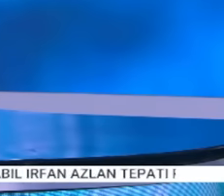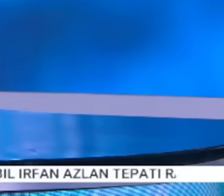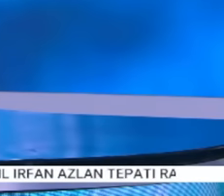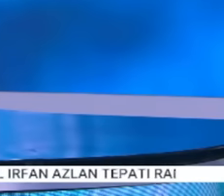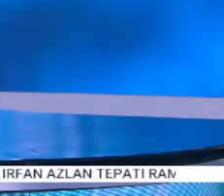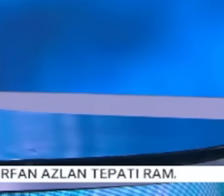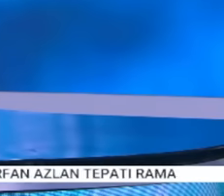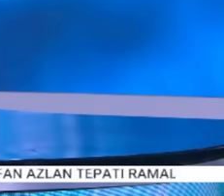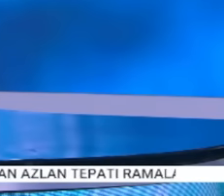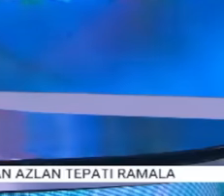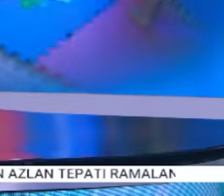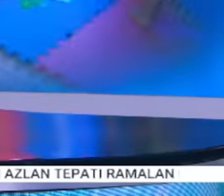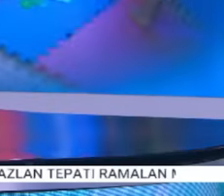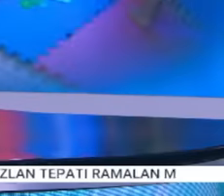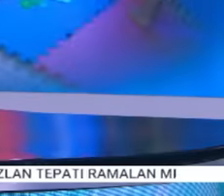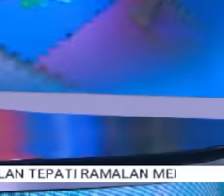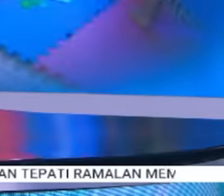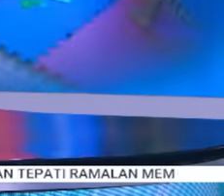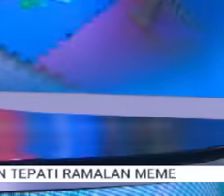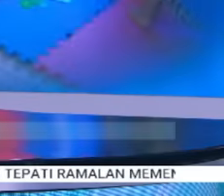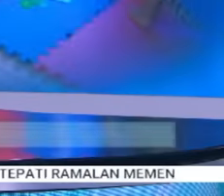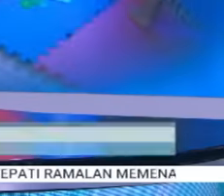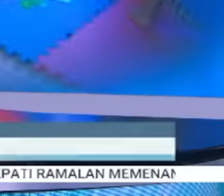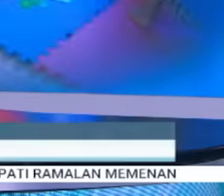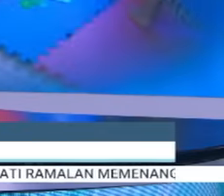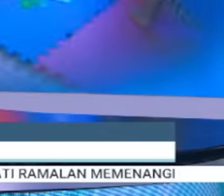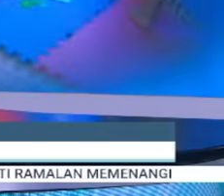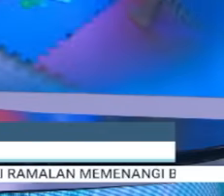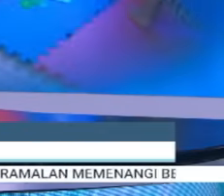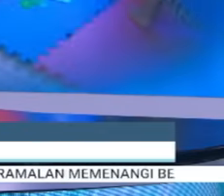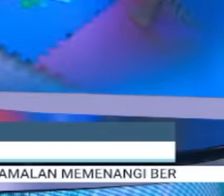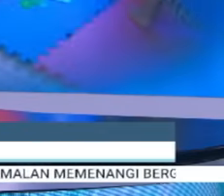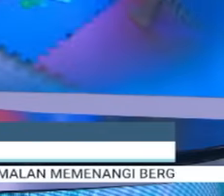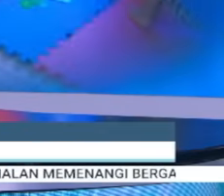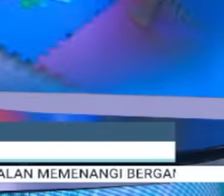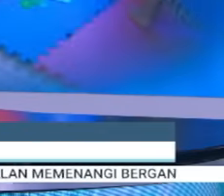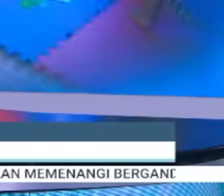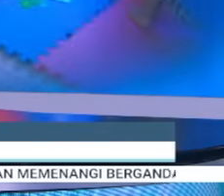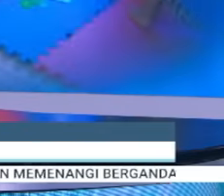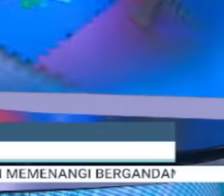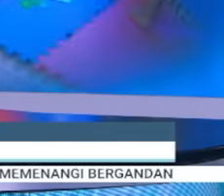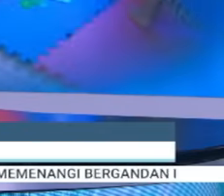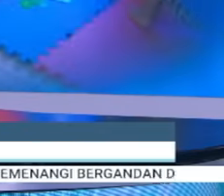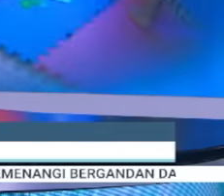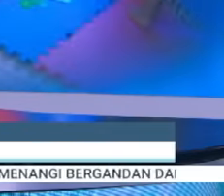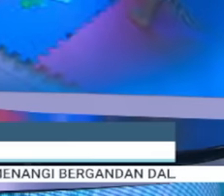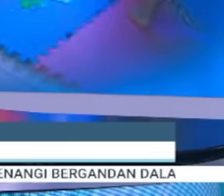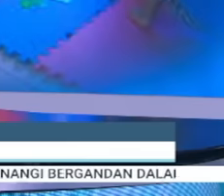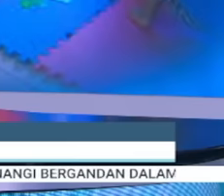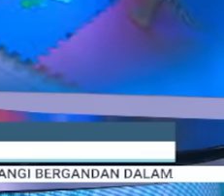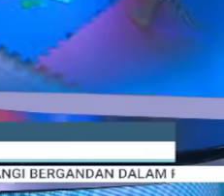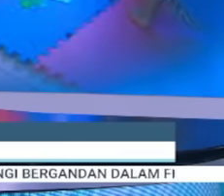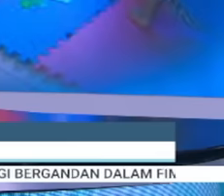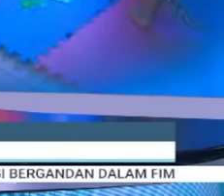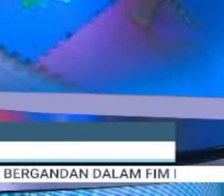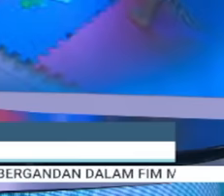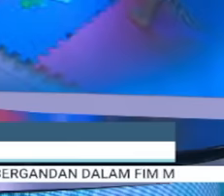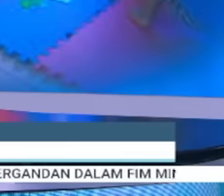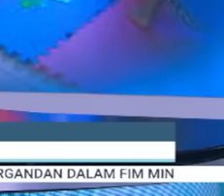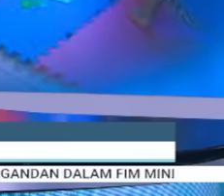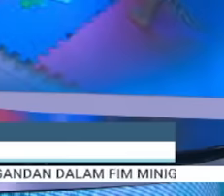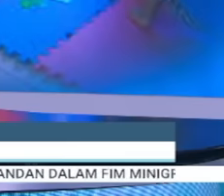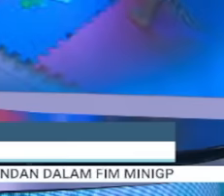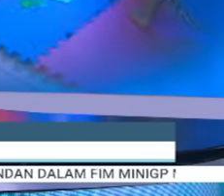tertutup CCTV di semua Taman Asuhan kanak-kanak taska yang mendaftar dengan jabatan kebajikan masyarakat JKM